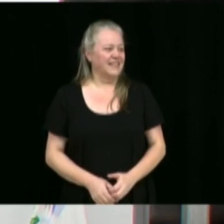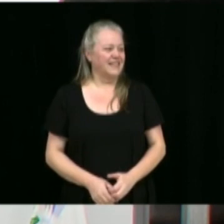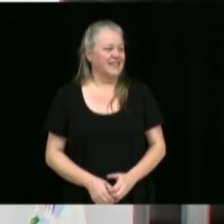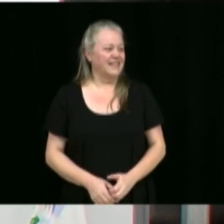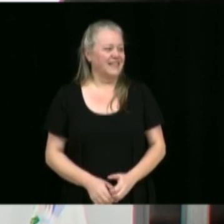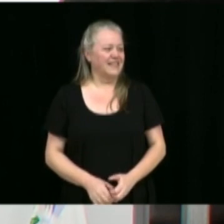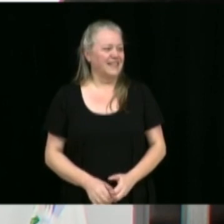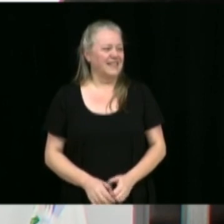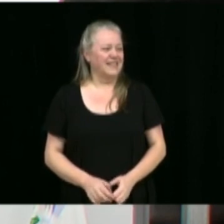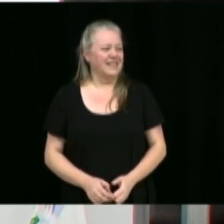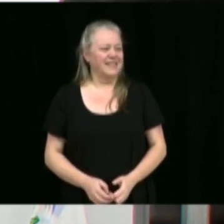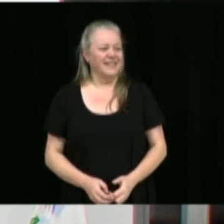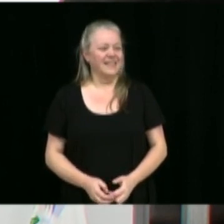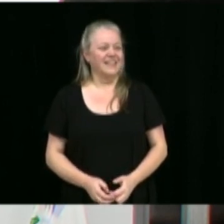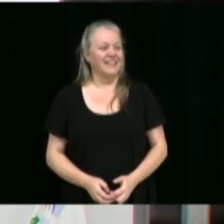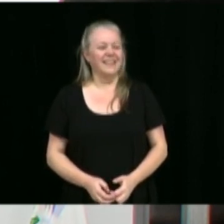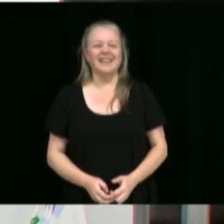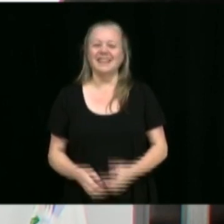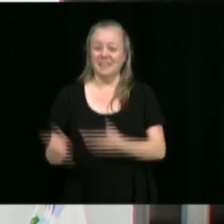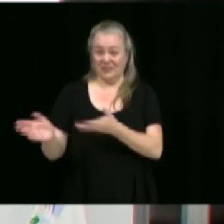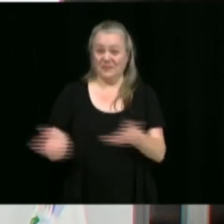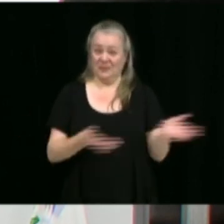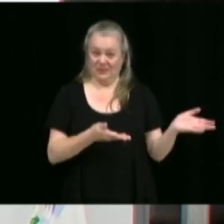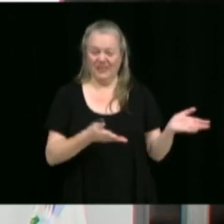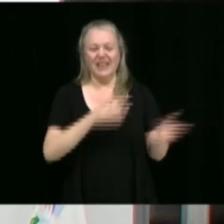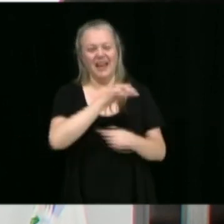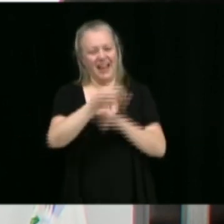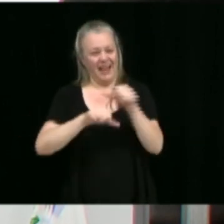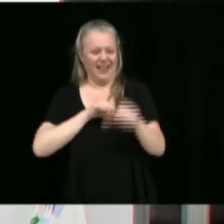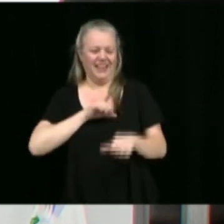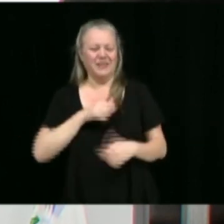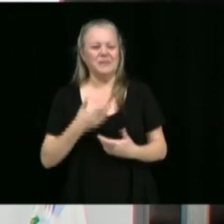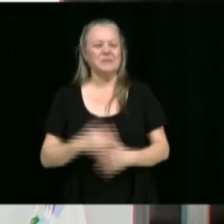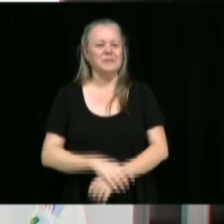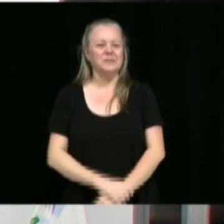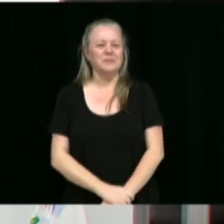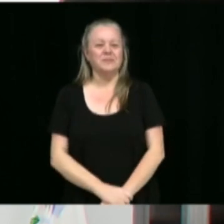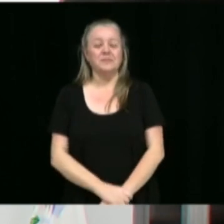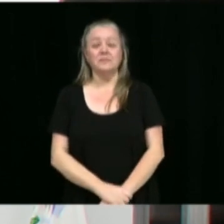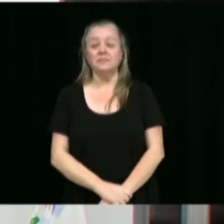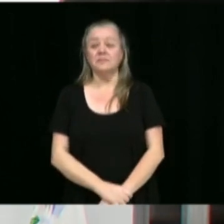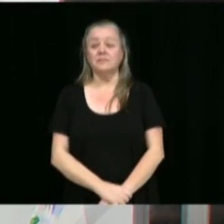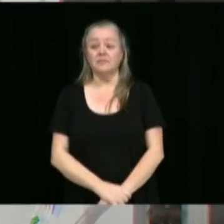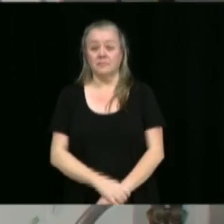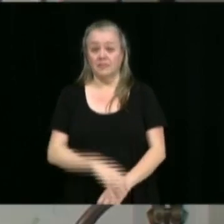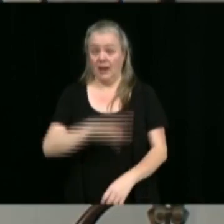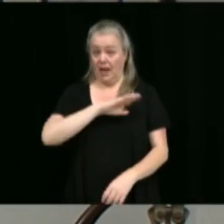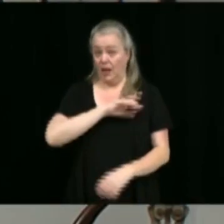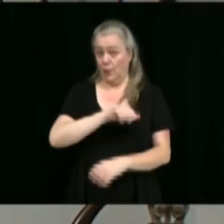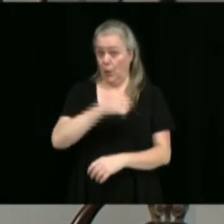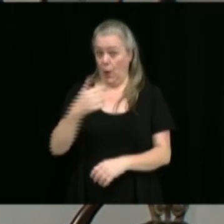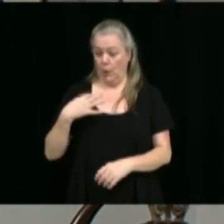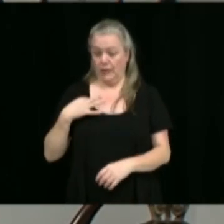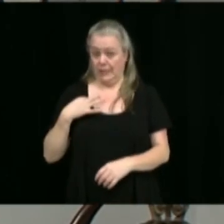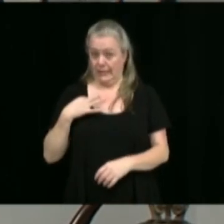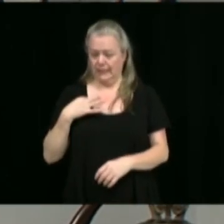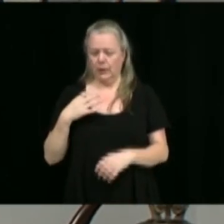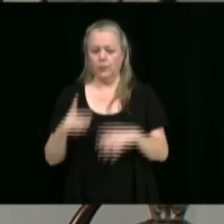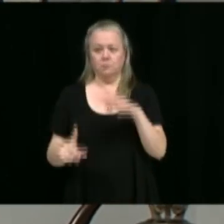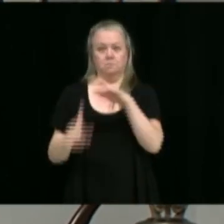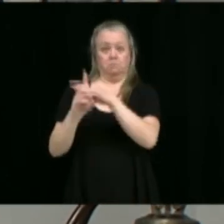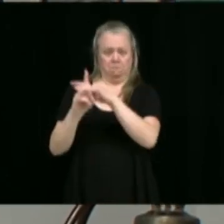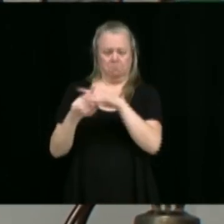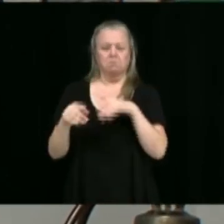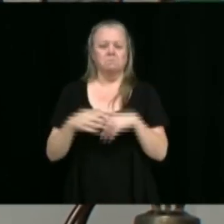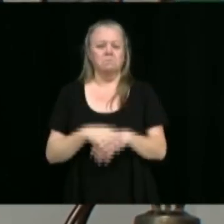C'est toi qui prends la relève, Chantal. Ça, bien là, que c'est encore à mon tour. Alors, on a également d'autres candidatures qui se sont démarquées.